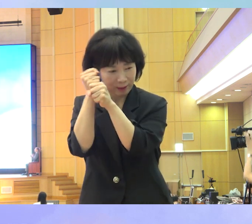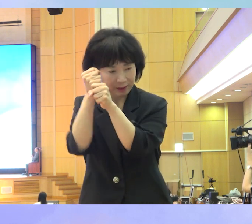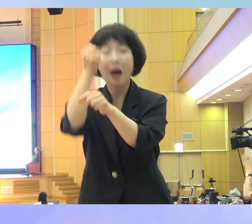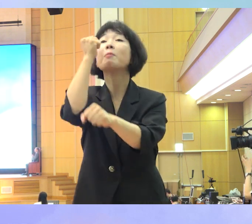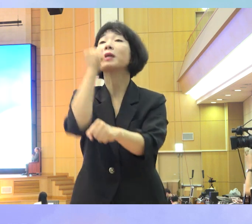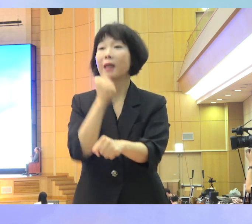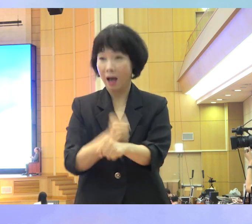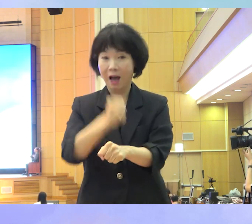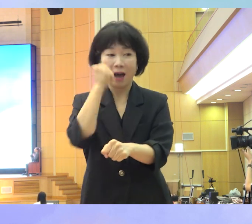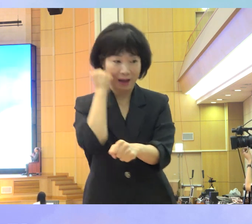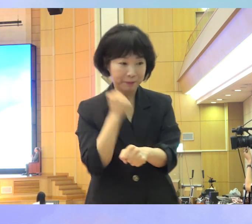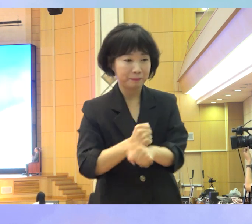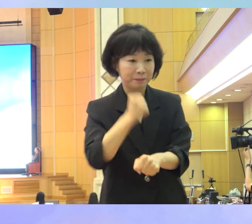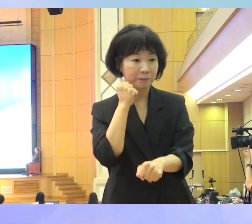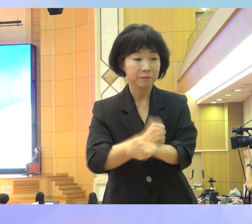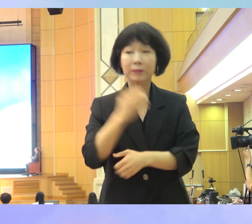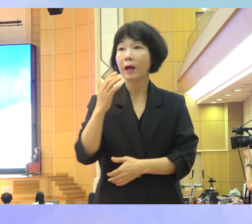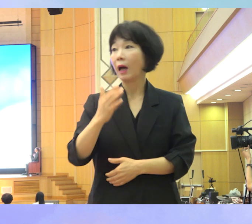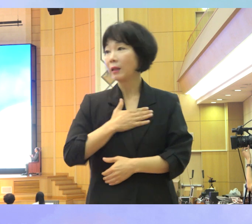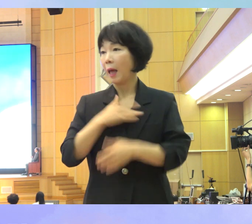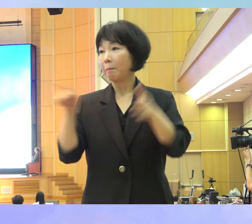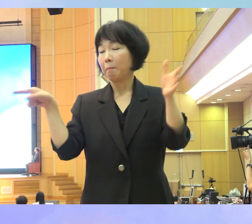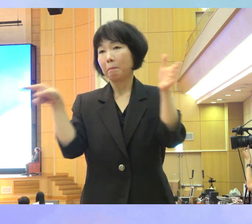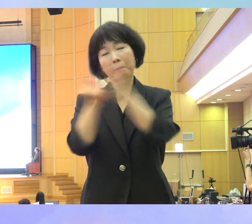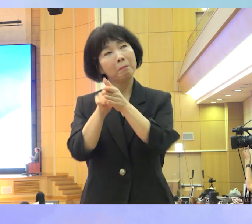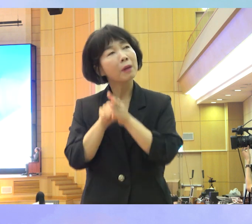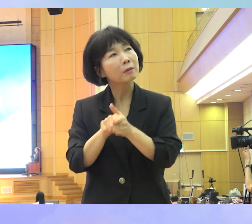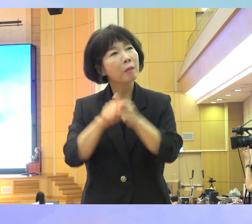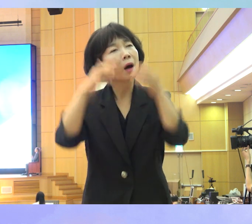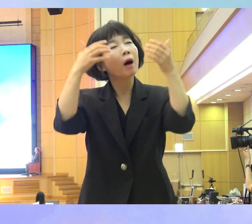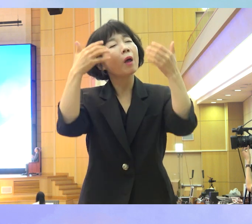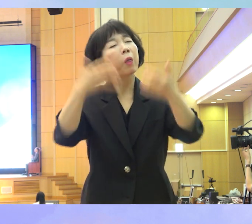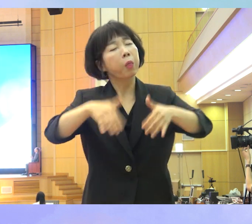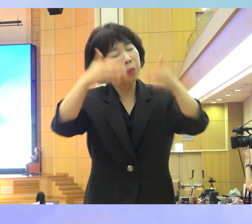의지함이라. 나의 믿음이